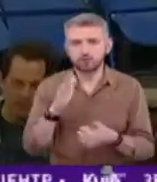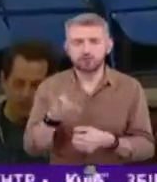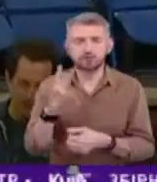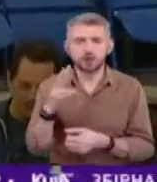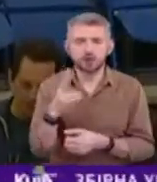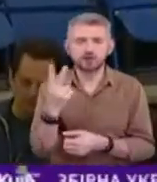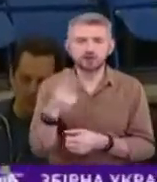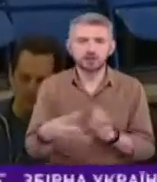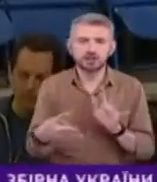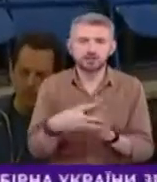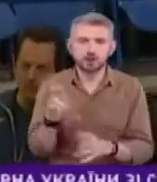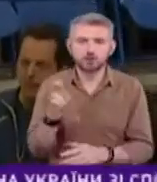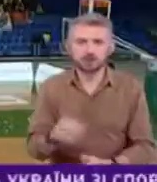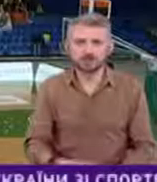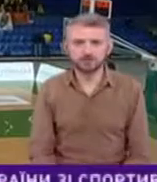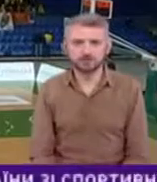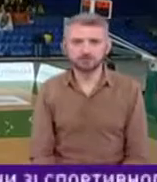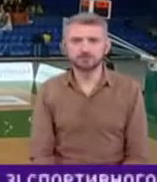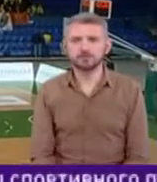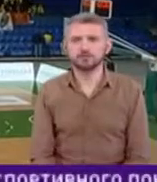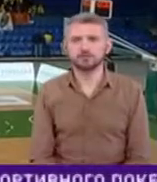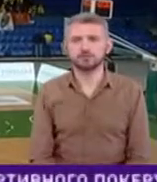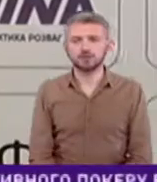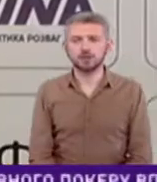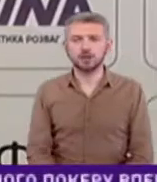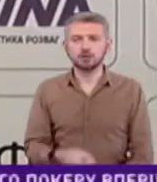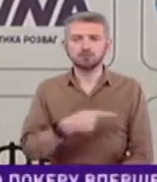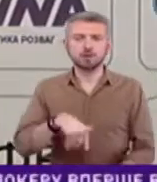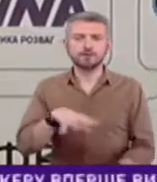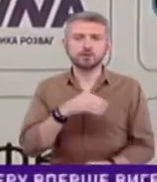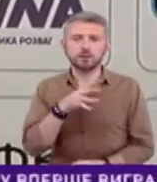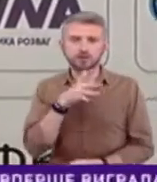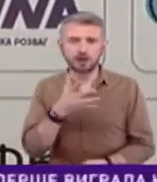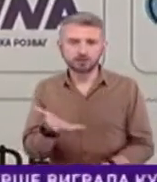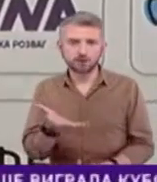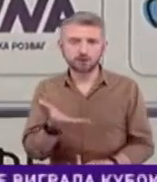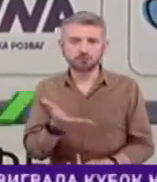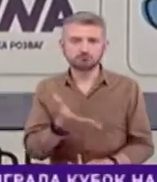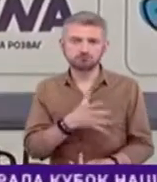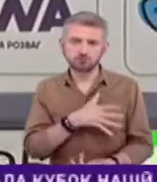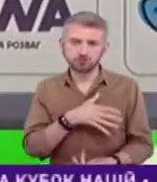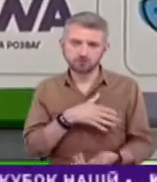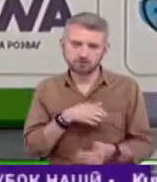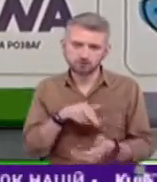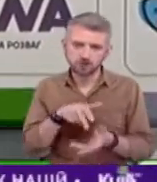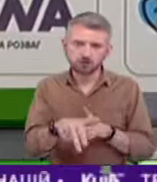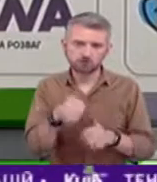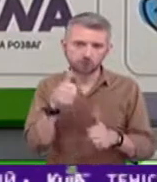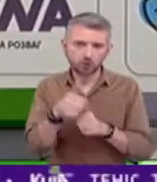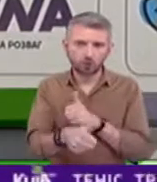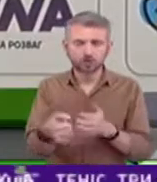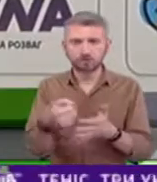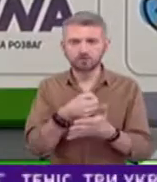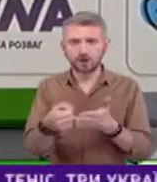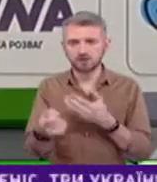Миколаєві 29 березня. Ми все время йшли вперед і добивались